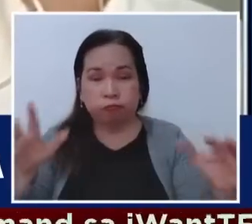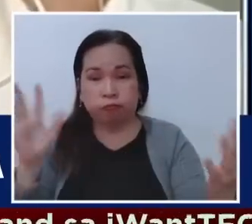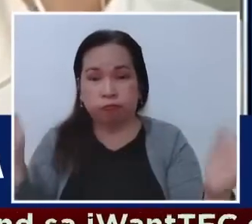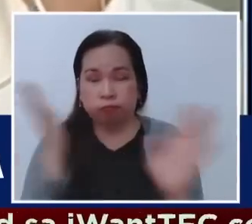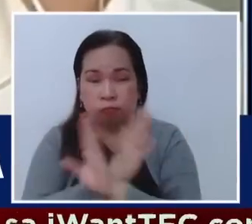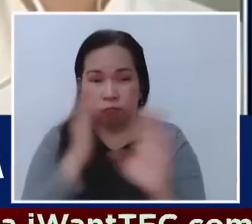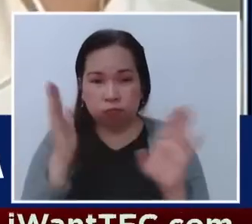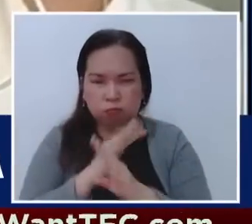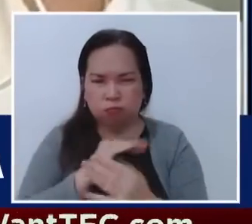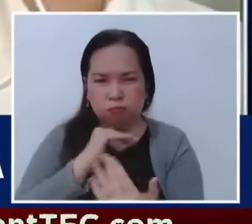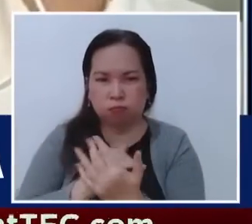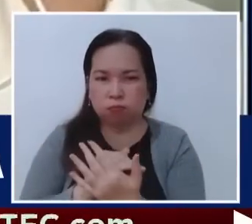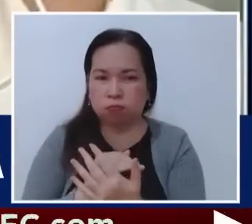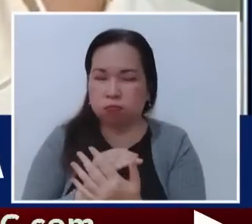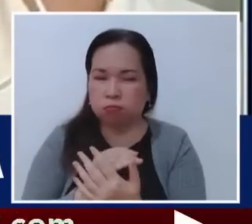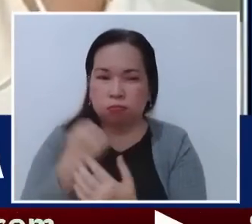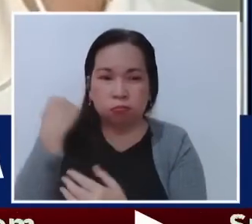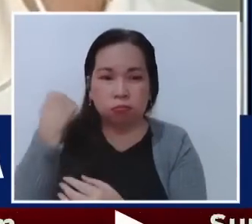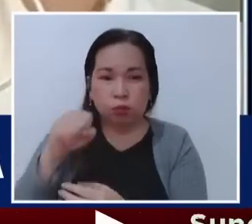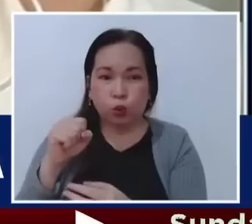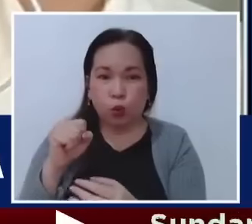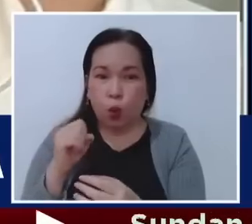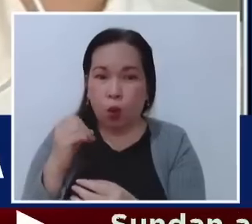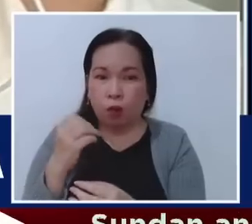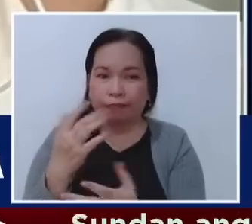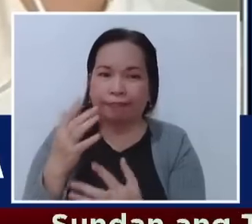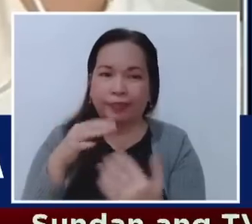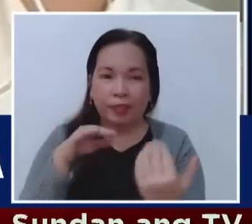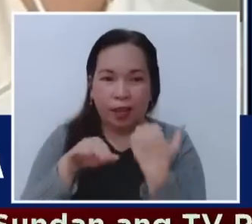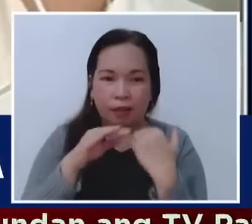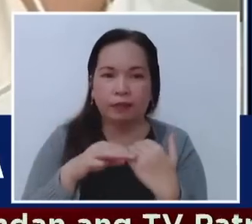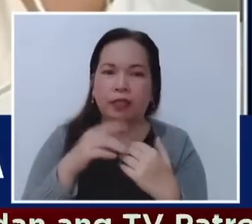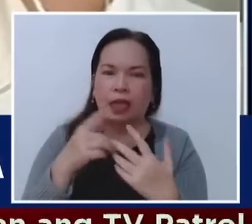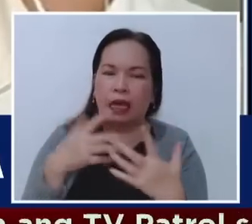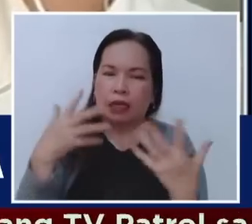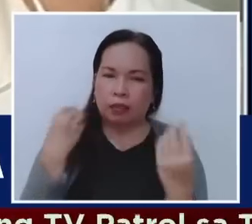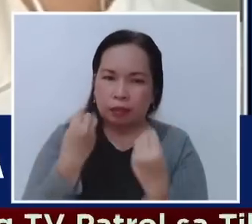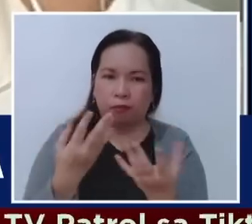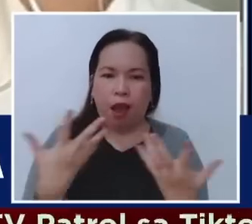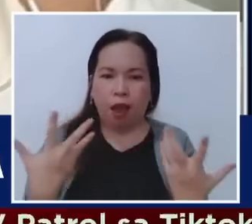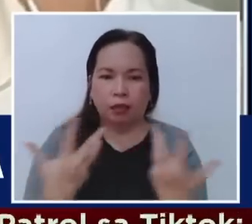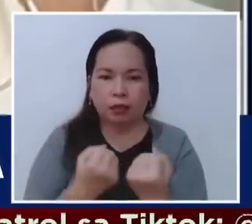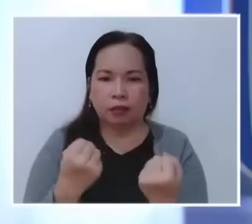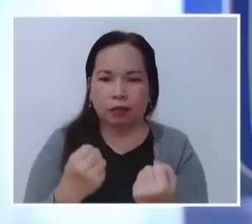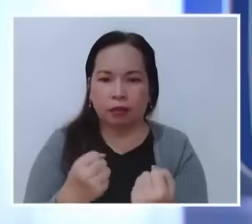violations na nagdudulot rin po ng traffic at aksidente.